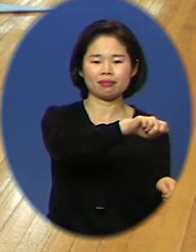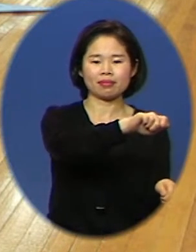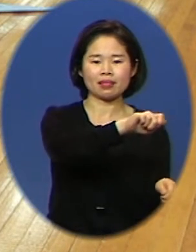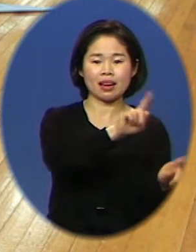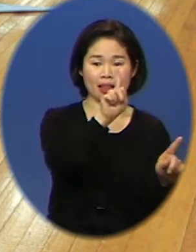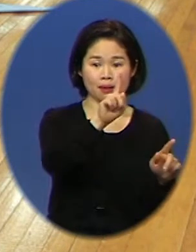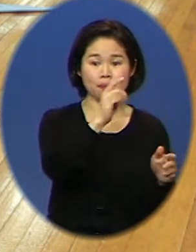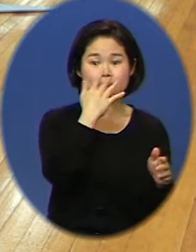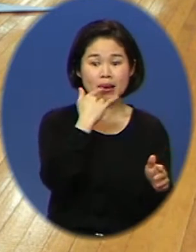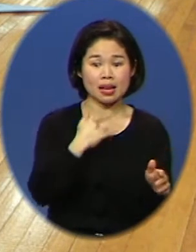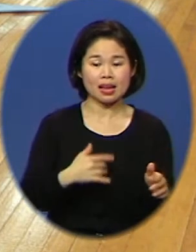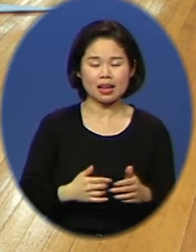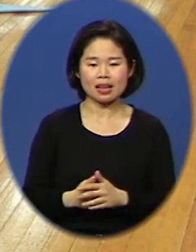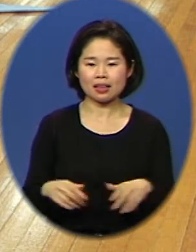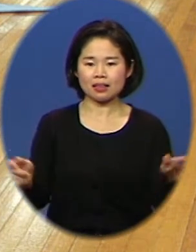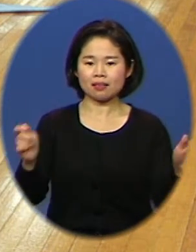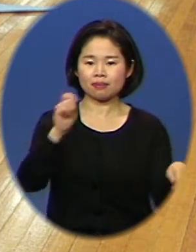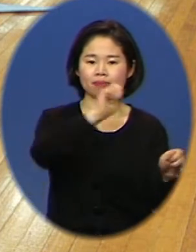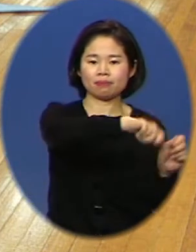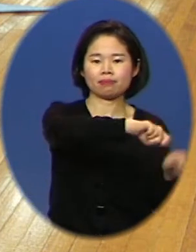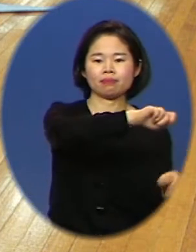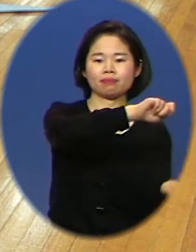하나가 빠졌죠?